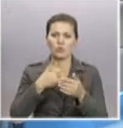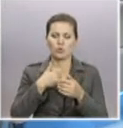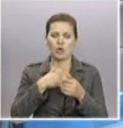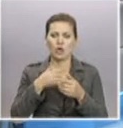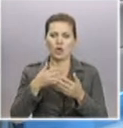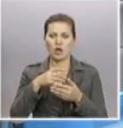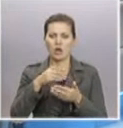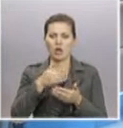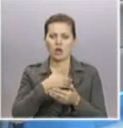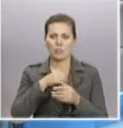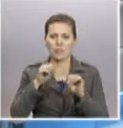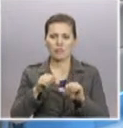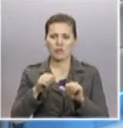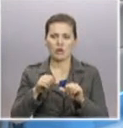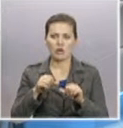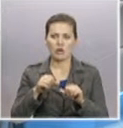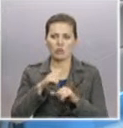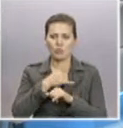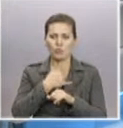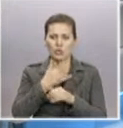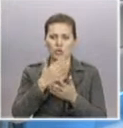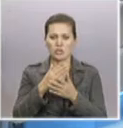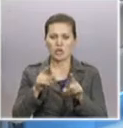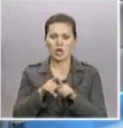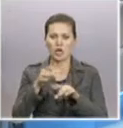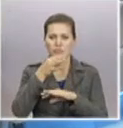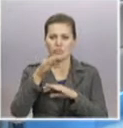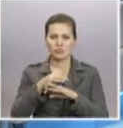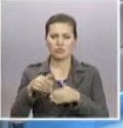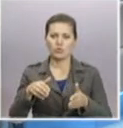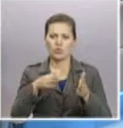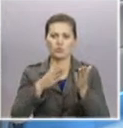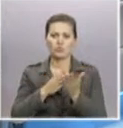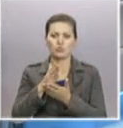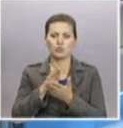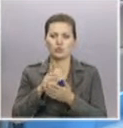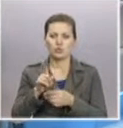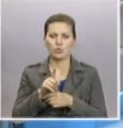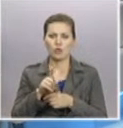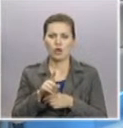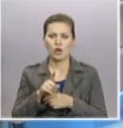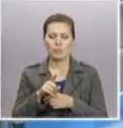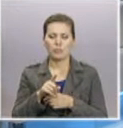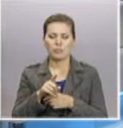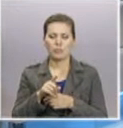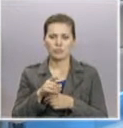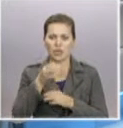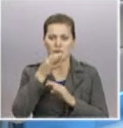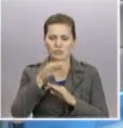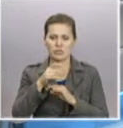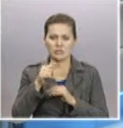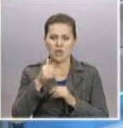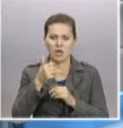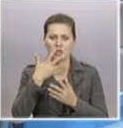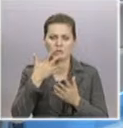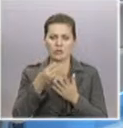вот чисто с правовой точки зрения, у нас есть такая ответственность у дорожных служб, вот, чтобы отвечать за